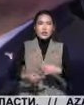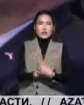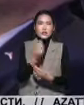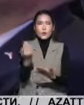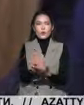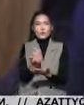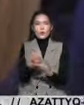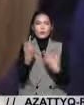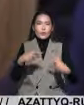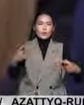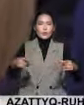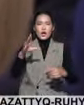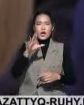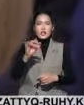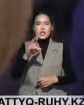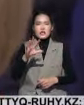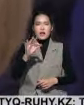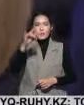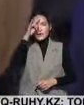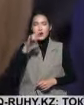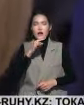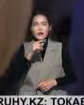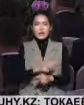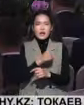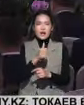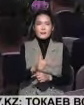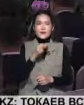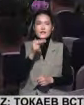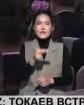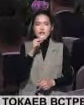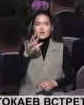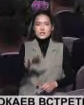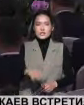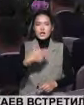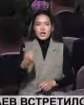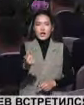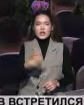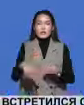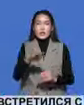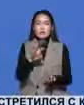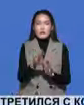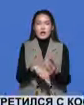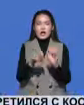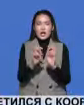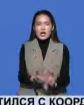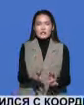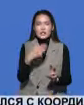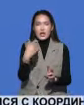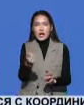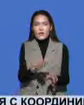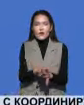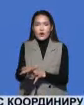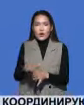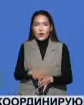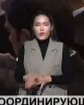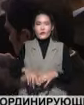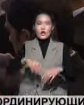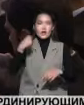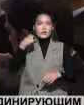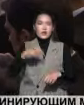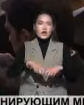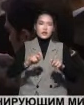Казахстан и Сингапур, глава государства обратил внимание на значительные изменения в ландшафте глобальной безопасности. Они, по мнению Токаева, открывают как